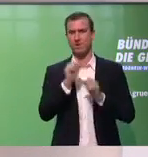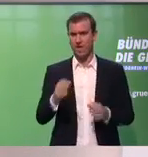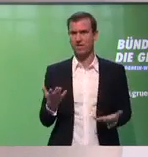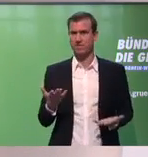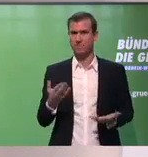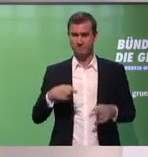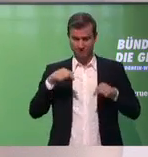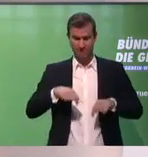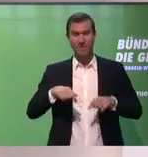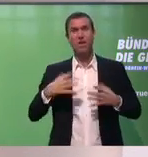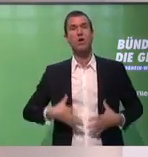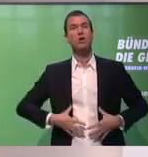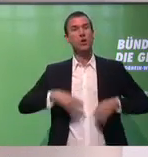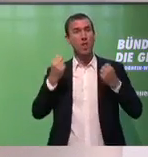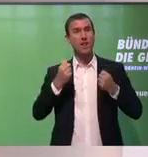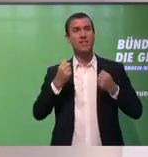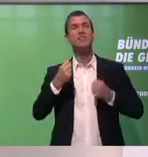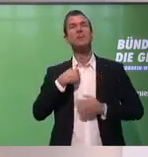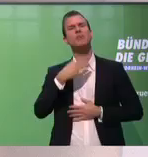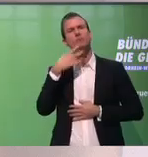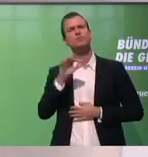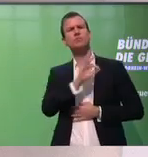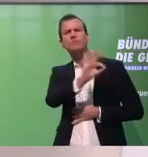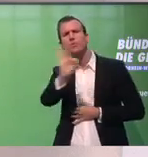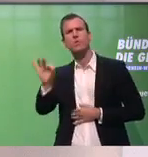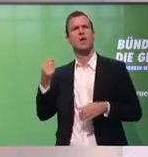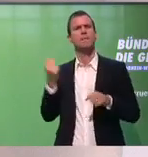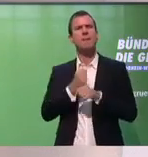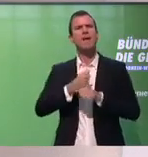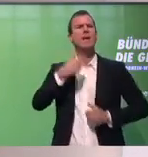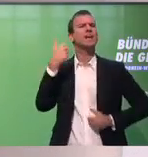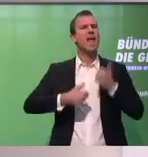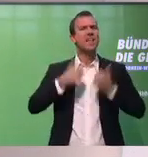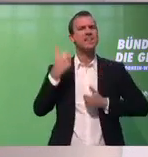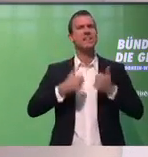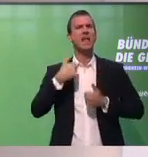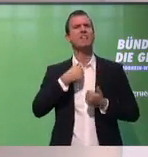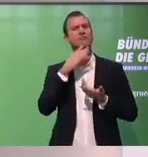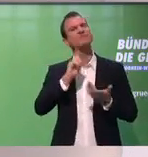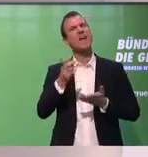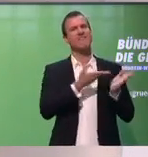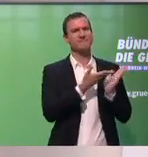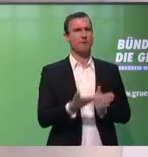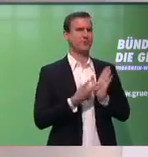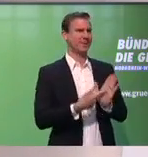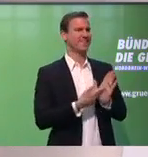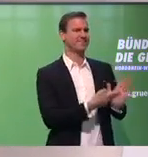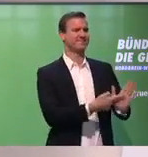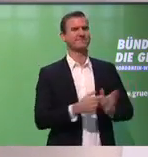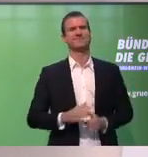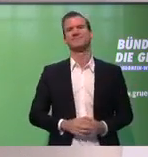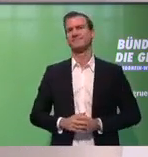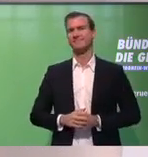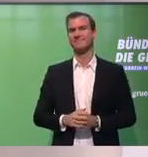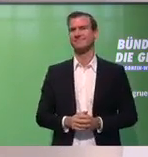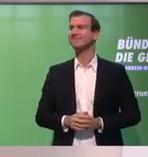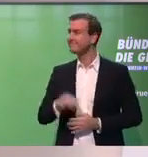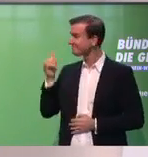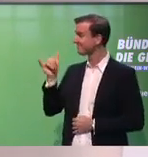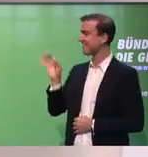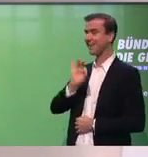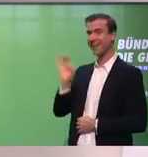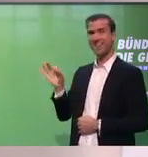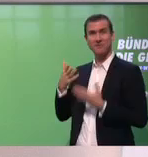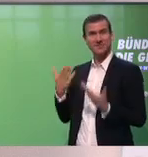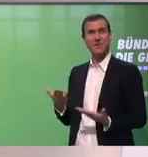in Köln wollen heute Ihnen und euch die Kandidatinnen dazu vorstellen. So ist das, genau. Und